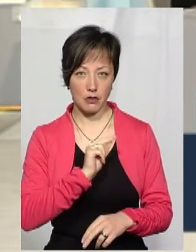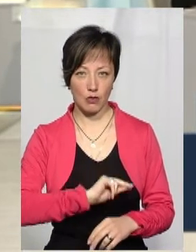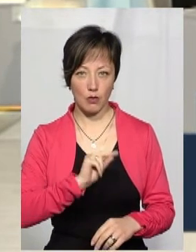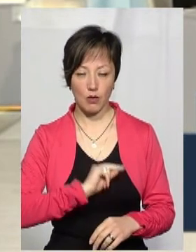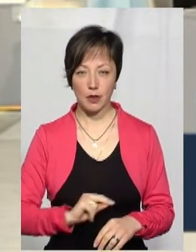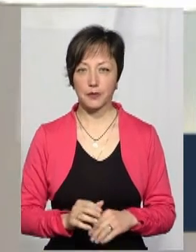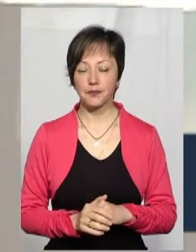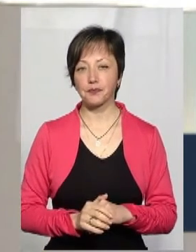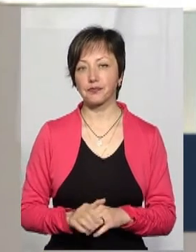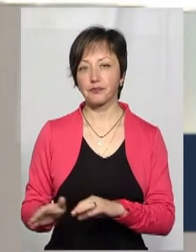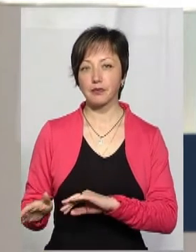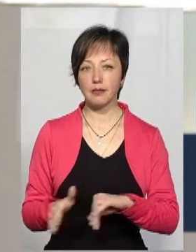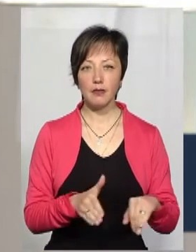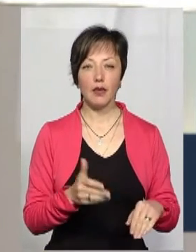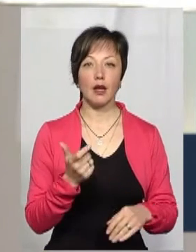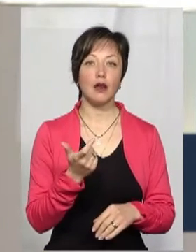Як і більшість закладів,